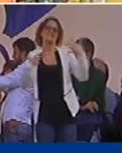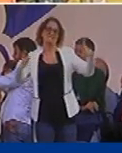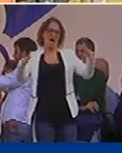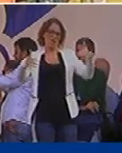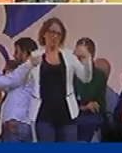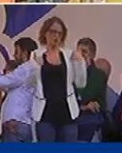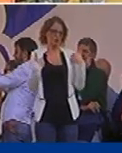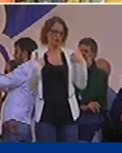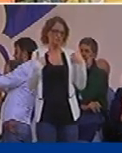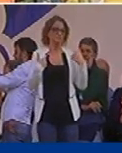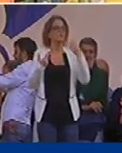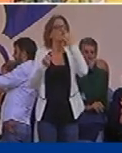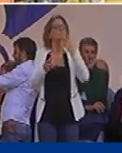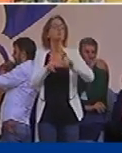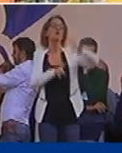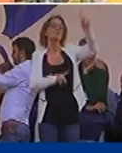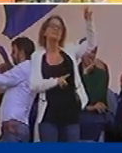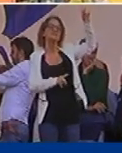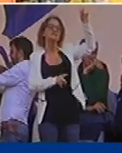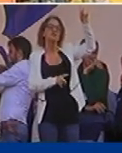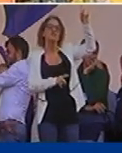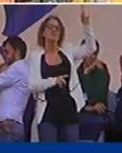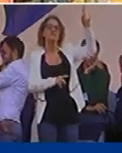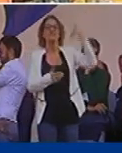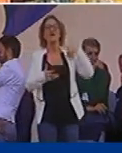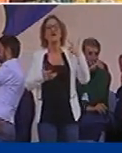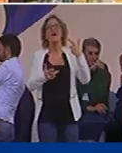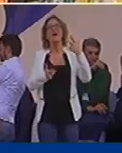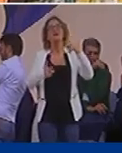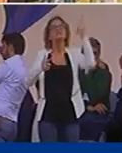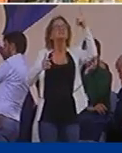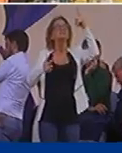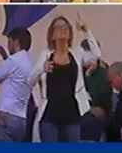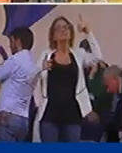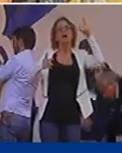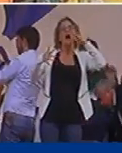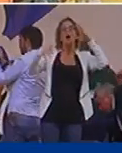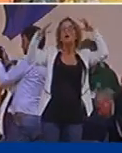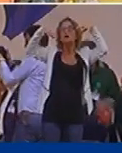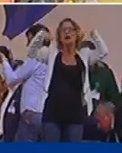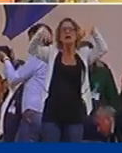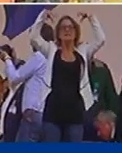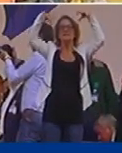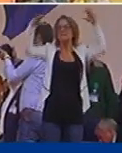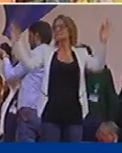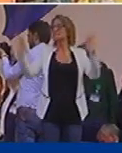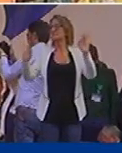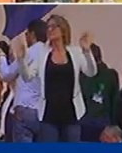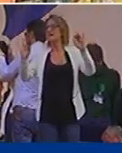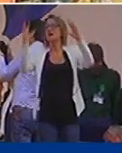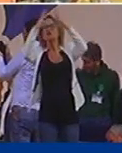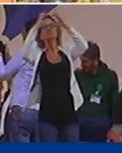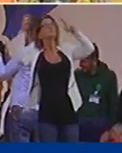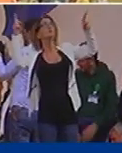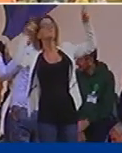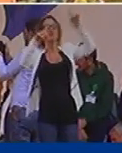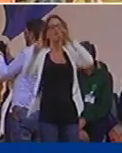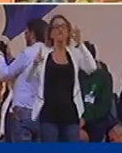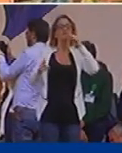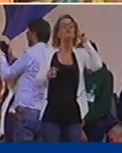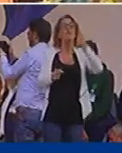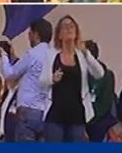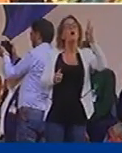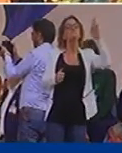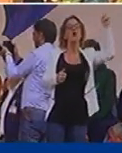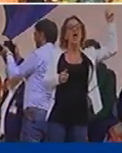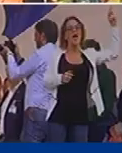fatto. Il buon Dio ha anche trattenuto un po' d'acqua fra le nuvole. Vuol dire che Gianluca, Buon anno,